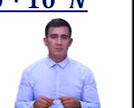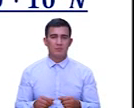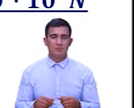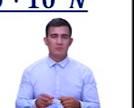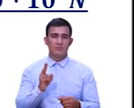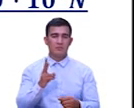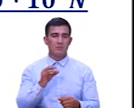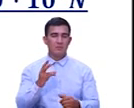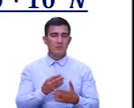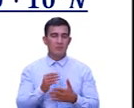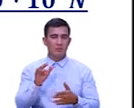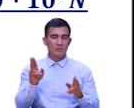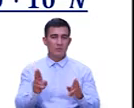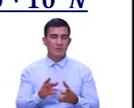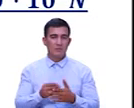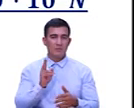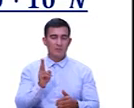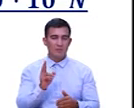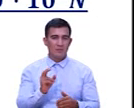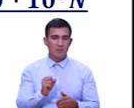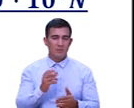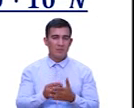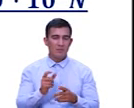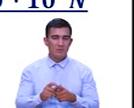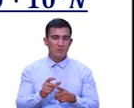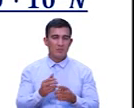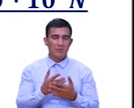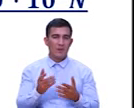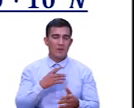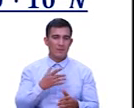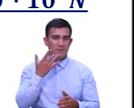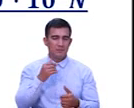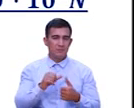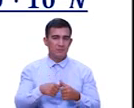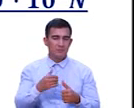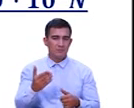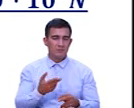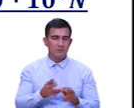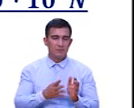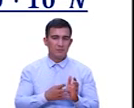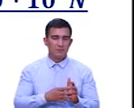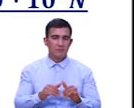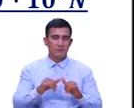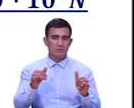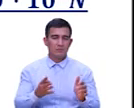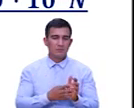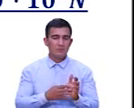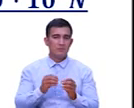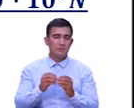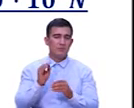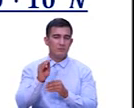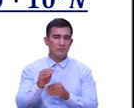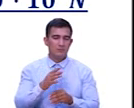Coulomb qonunidagi o'sha K harfi bu doimiy bo'lib, 9 ko'paytirilgan 10^9